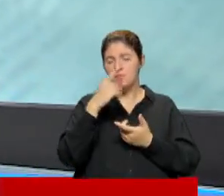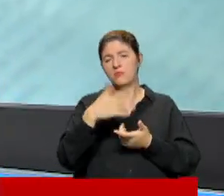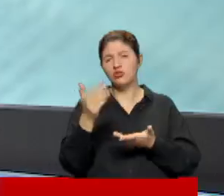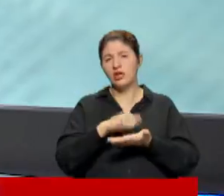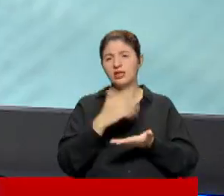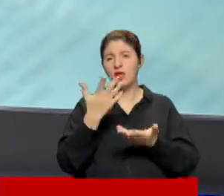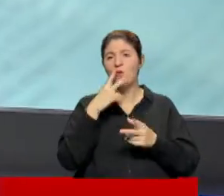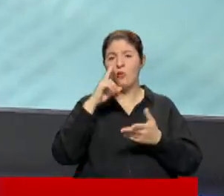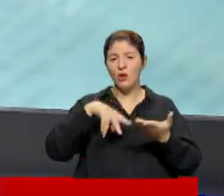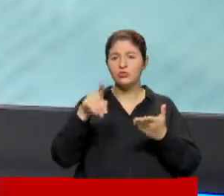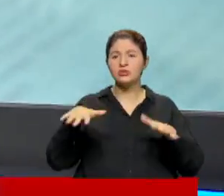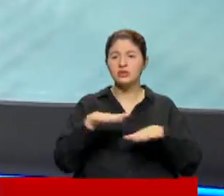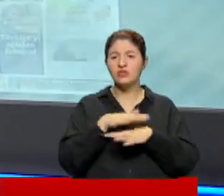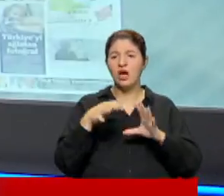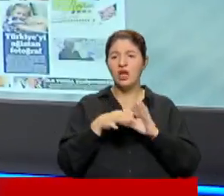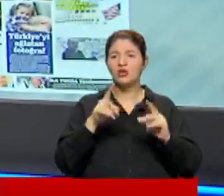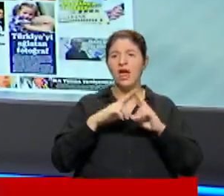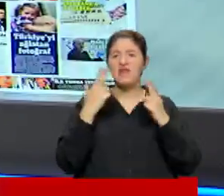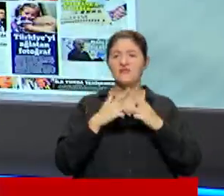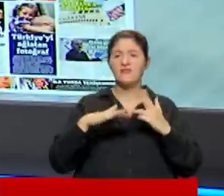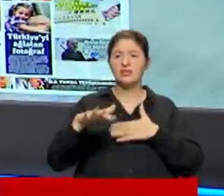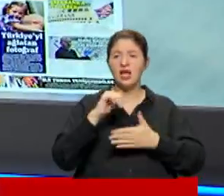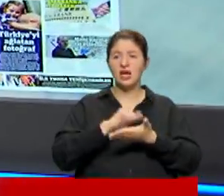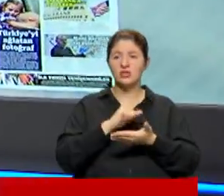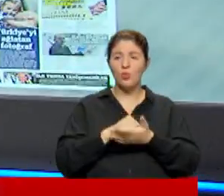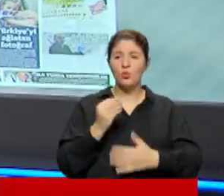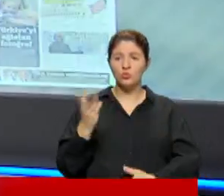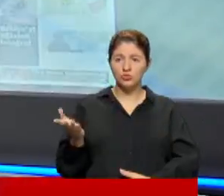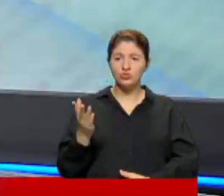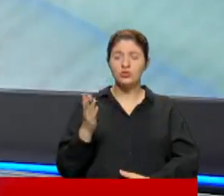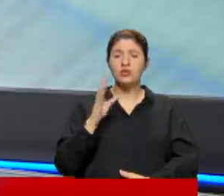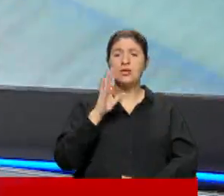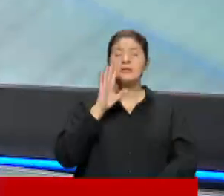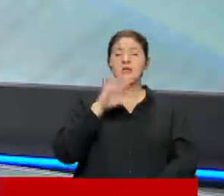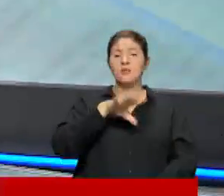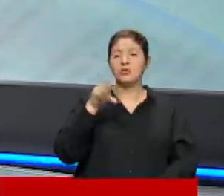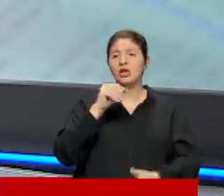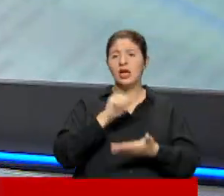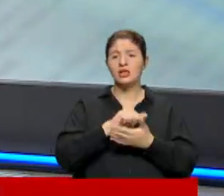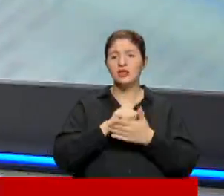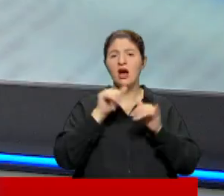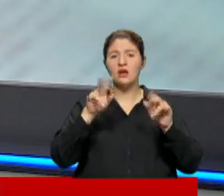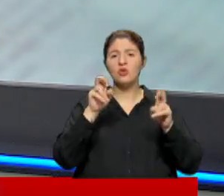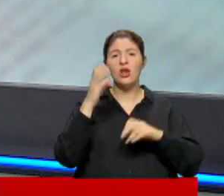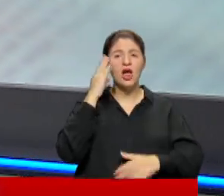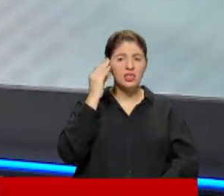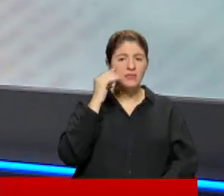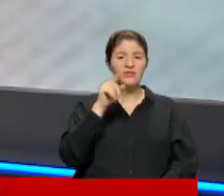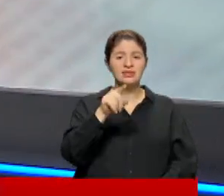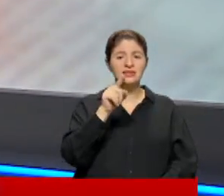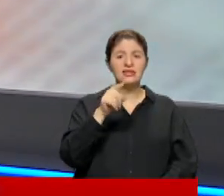okuyalım bu sansürle ilgili haberimizi O da Evrensel gazetesi olsun yani e bütün gazetelerden aynı konuları anlamaya ve